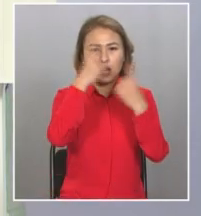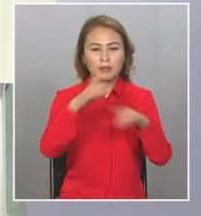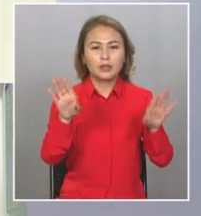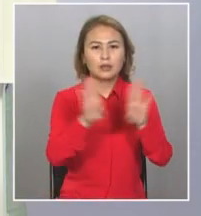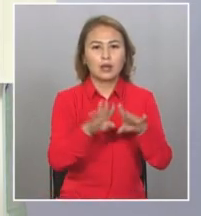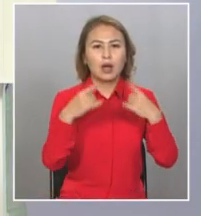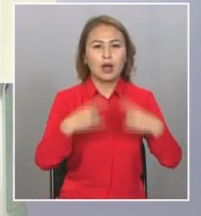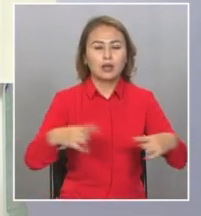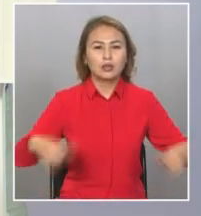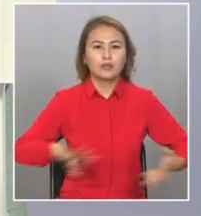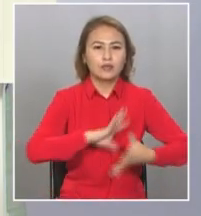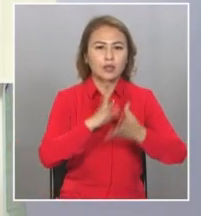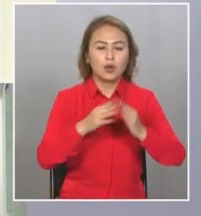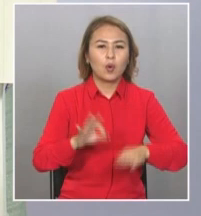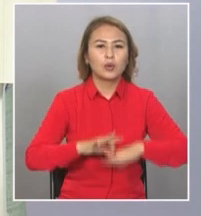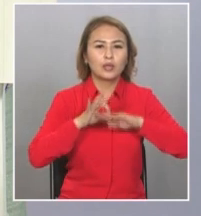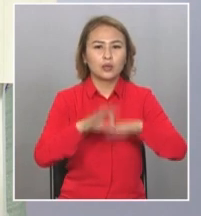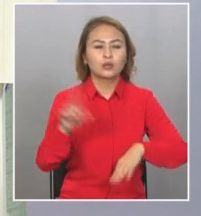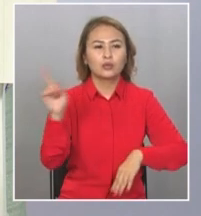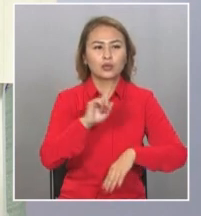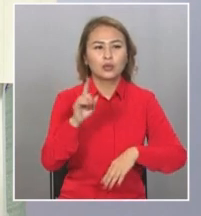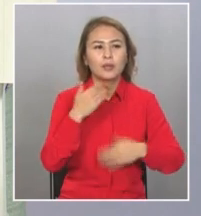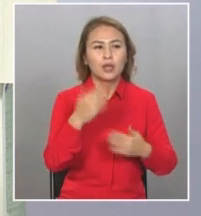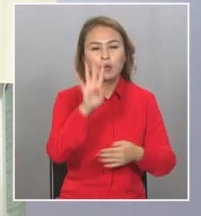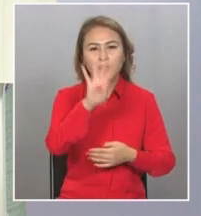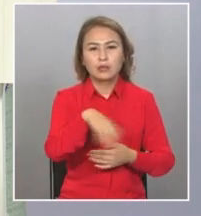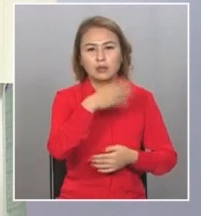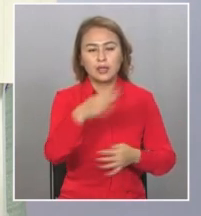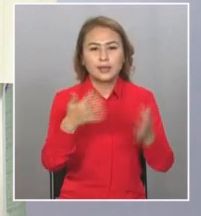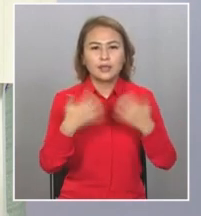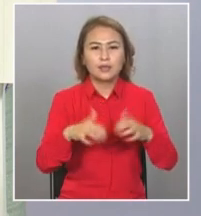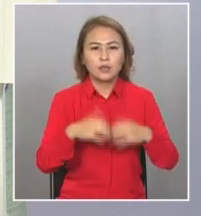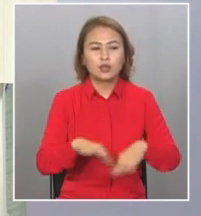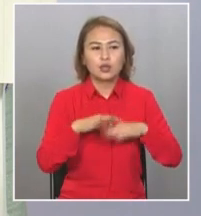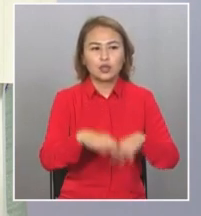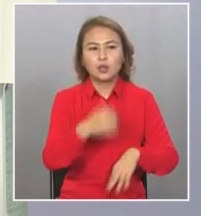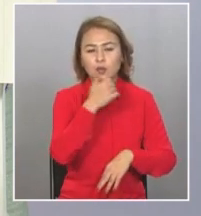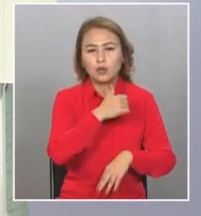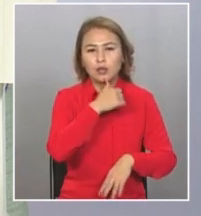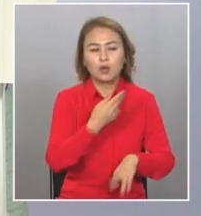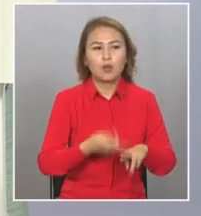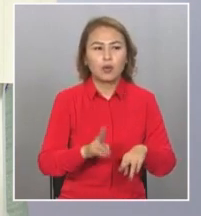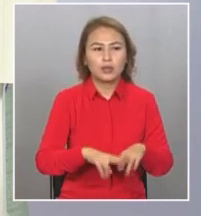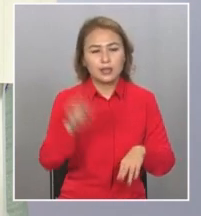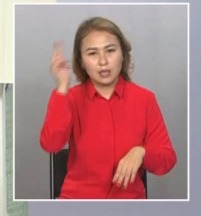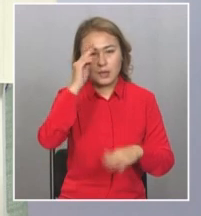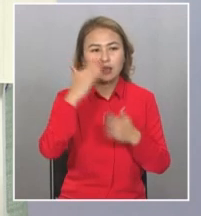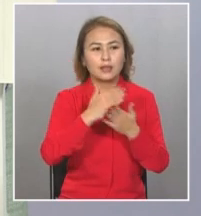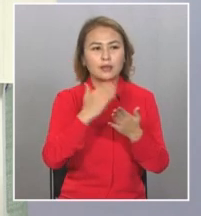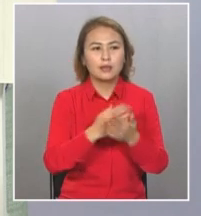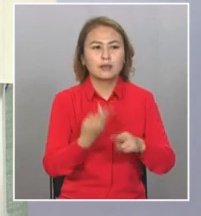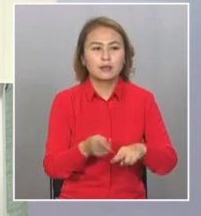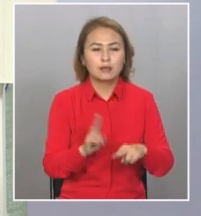Мәліметтердің әртүрлі пішімдерін қолдану үшін мына кестеде есептеулер жүргізіп көрейік. Ол үшін сабақ кестесі